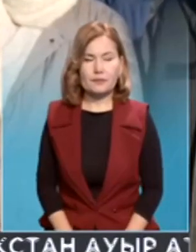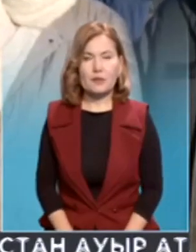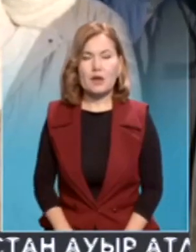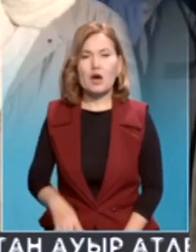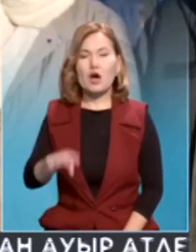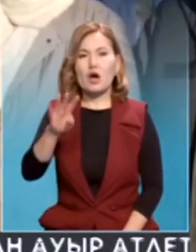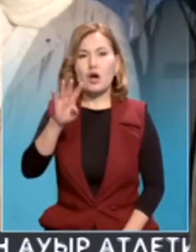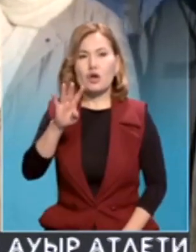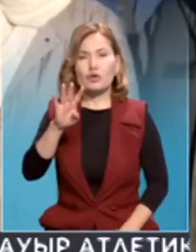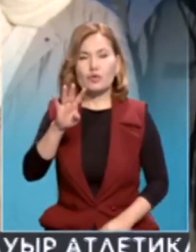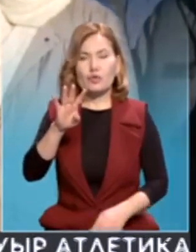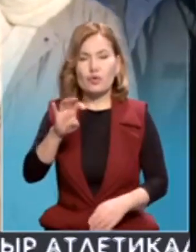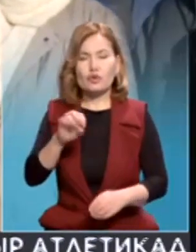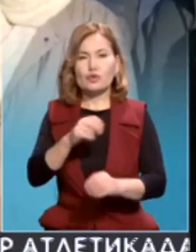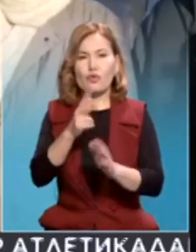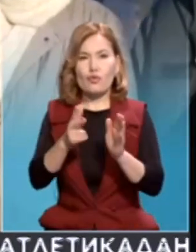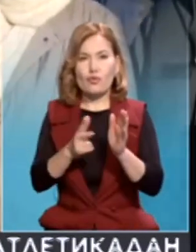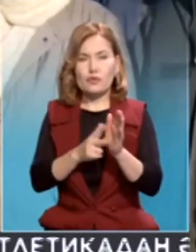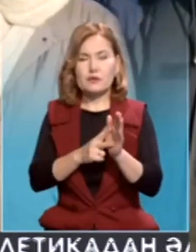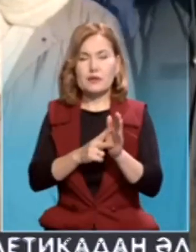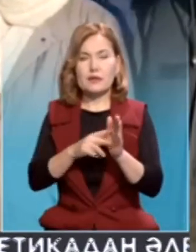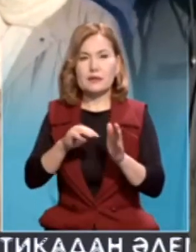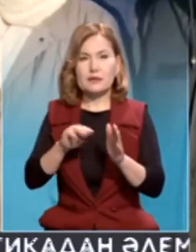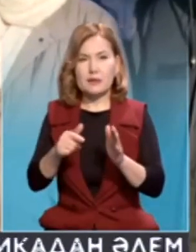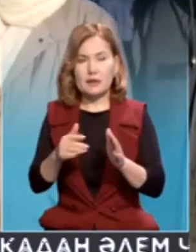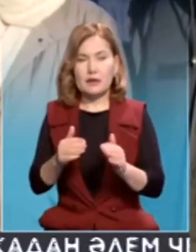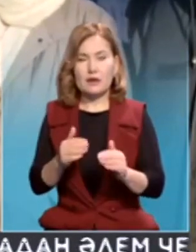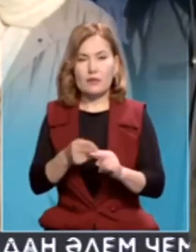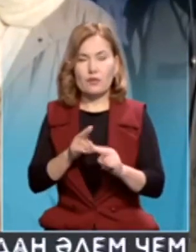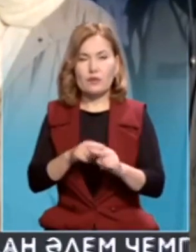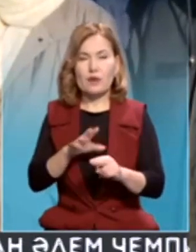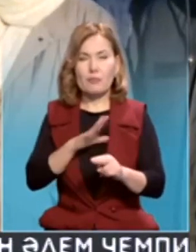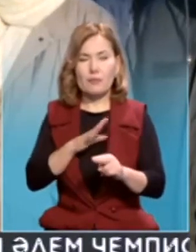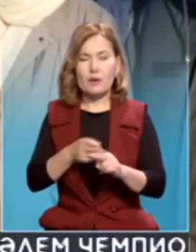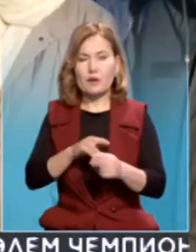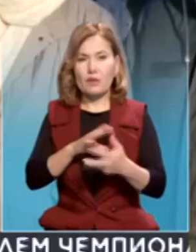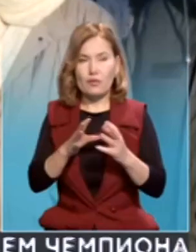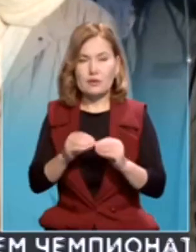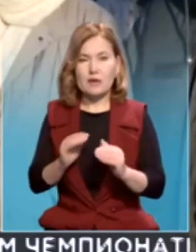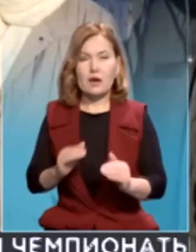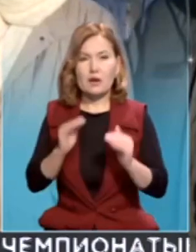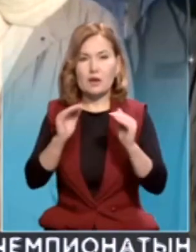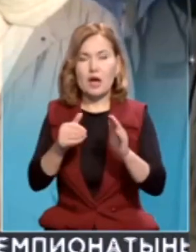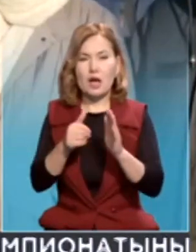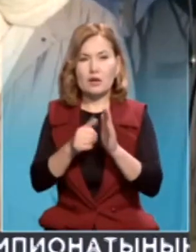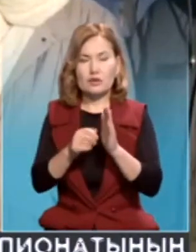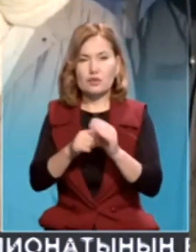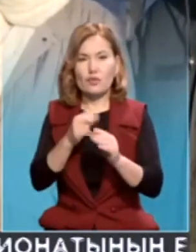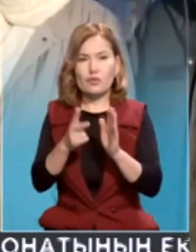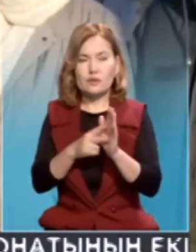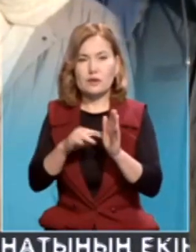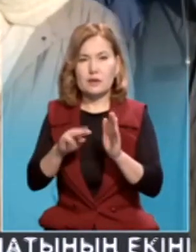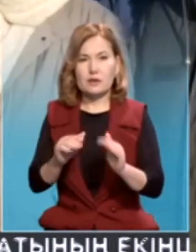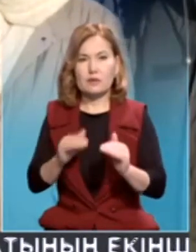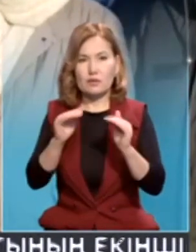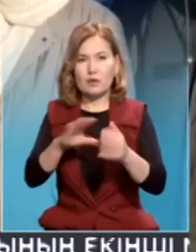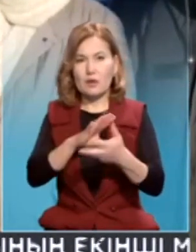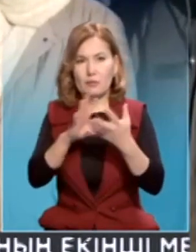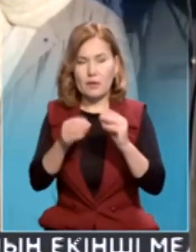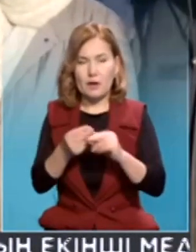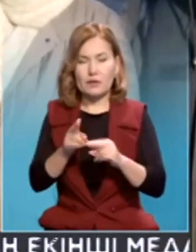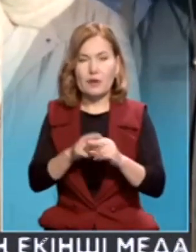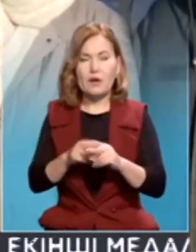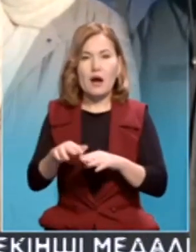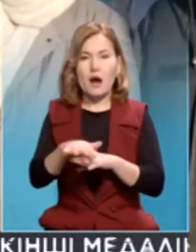418 теңге, онда 668 теңгеге көтеріп отыр қазір бағасын. Заңсыз көтеріп отыр деп есептейміз. Біріншіден қоғамдық тыңдау болған жоқ, халықтың